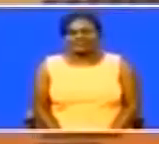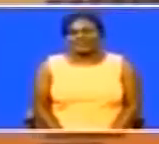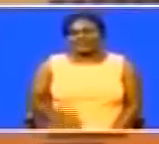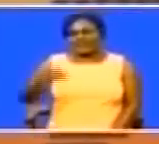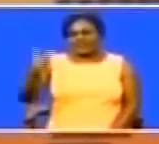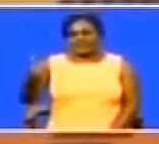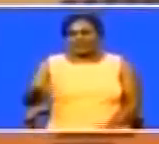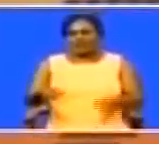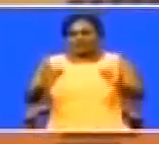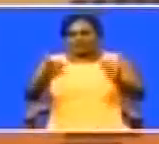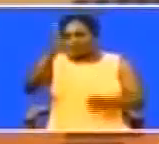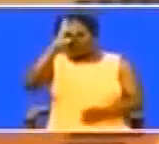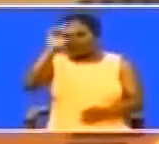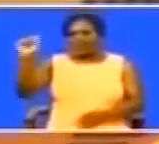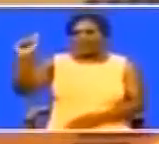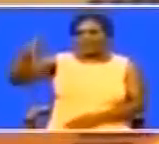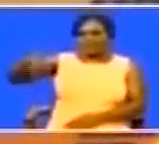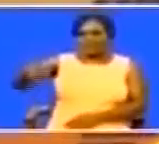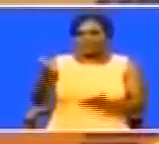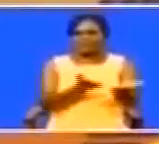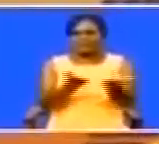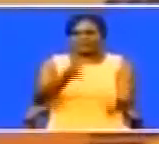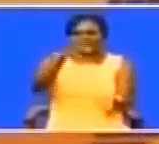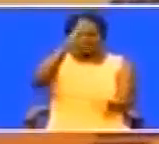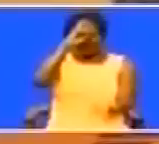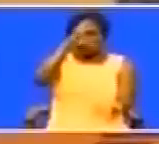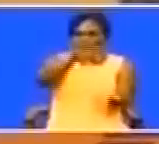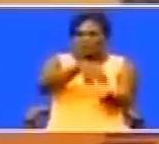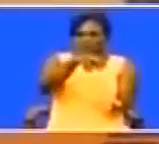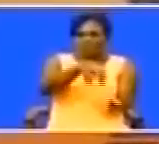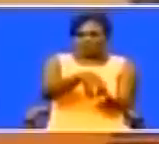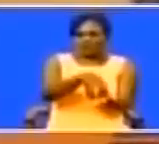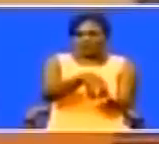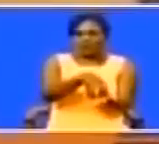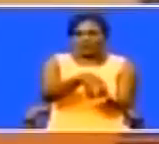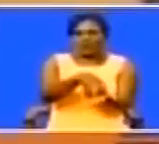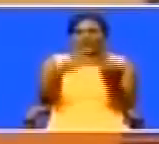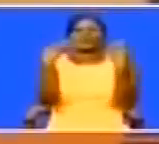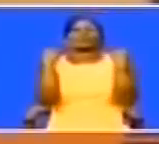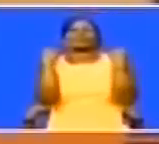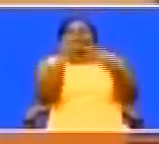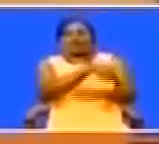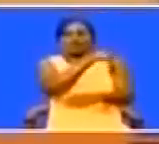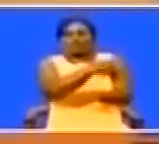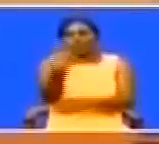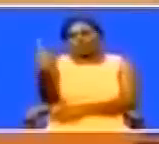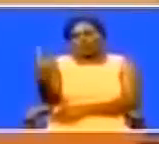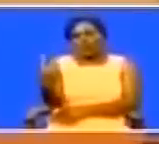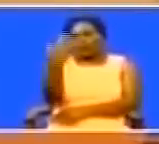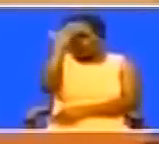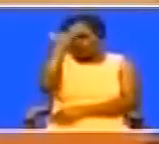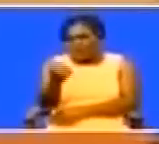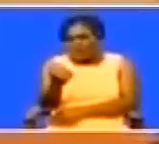Kwingineko ni kwamba afisa wa polisi wa utawala na hudumu katika kituo cha polisi cha Kipkelion amelazwa katika hospitali moja baada